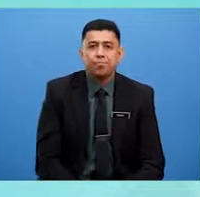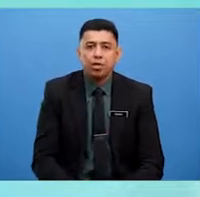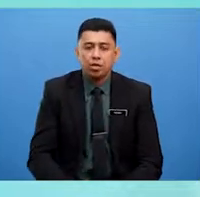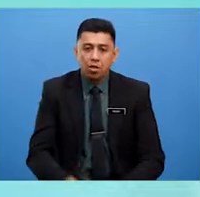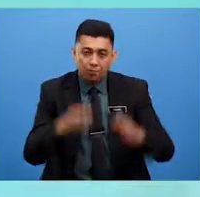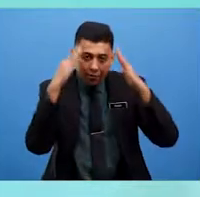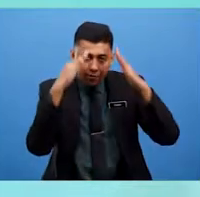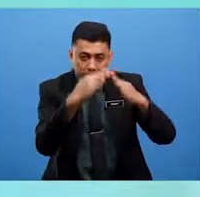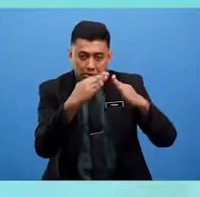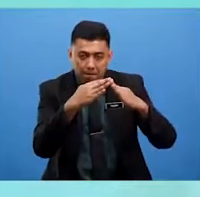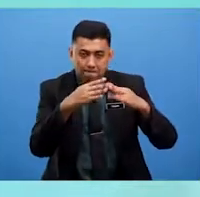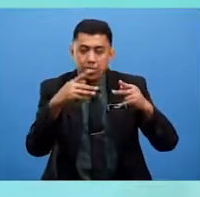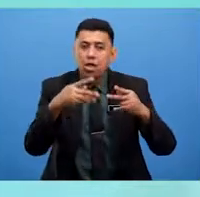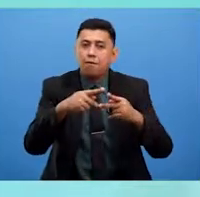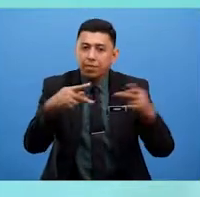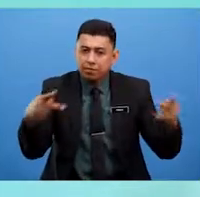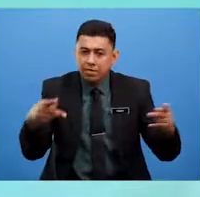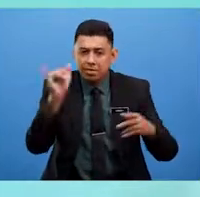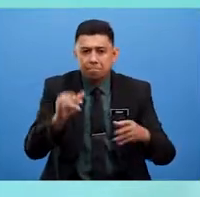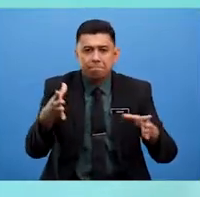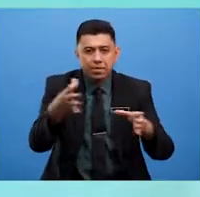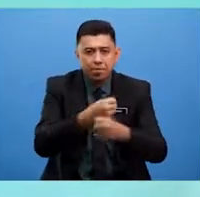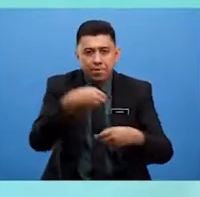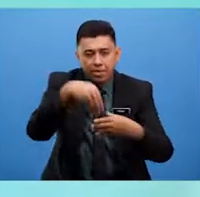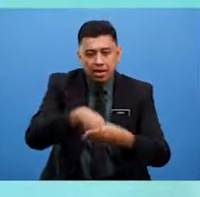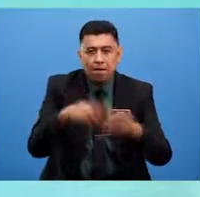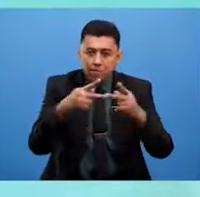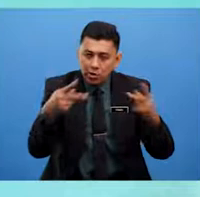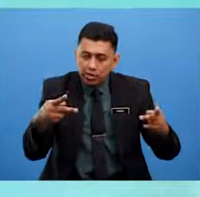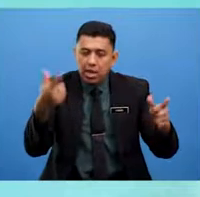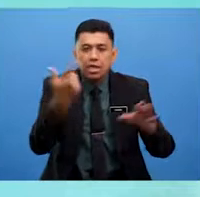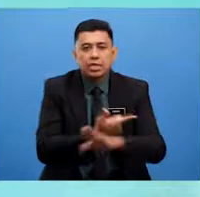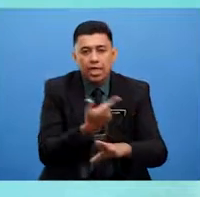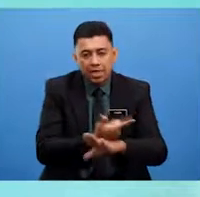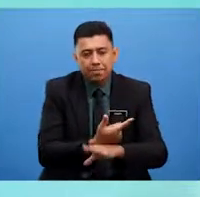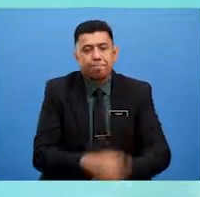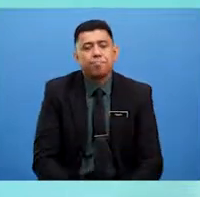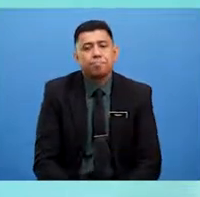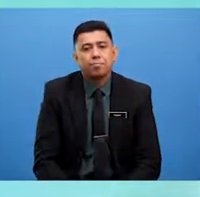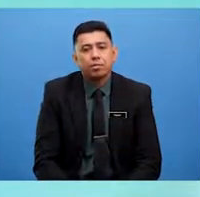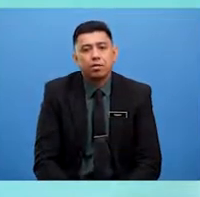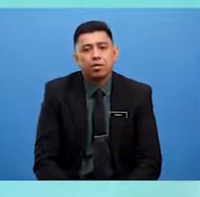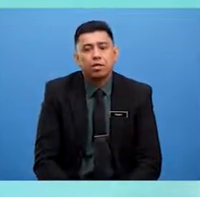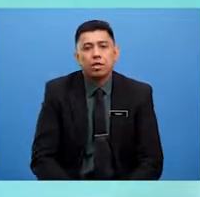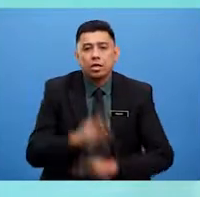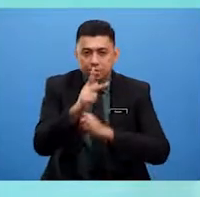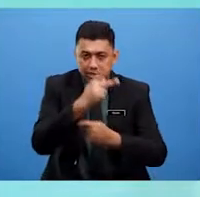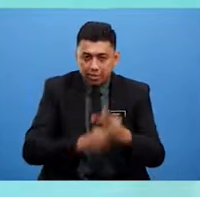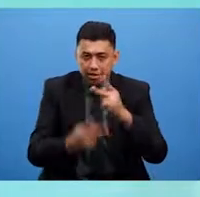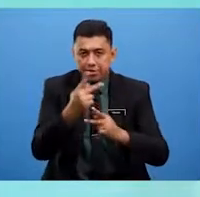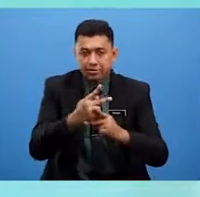tumpuan fasa-fasa yang terdapat dalam periodisasi latihan. Yang keempat, ialah kitaran